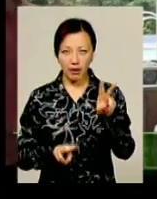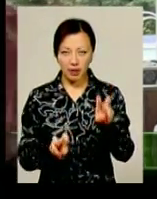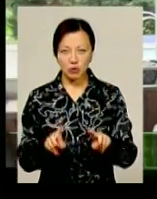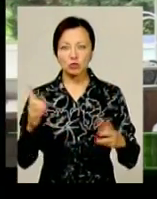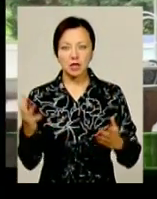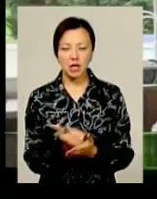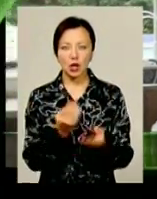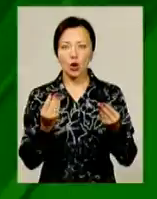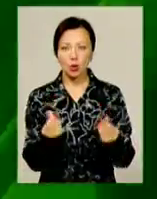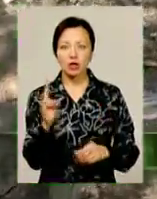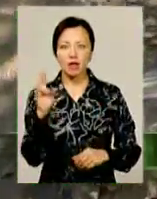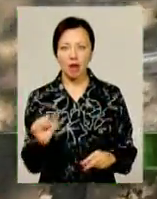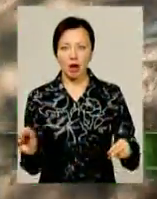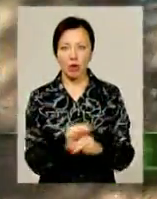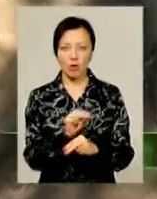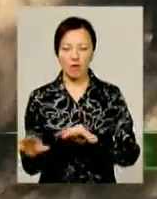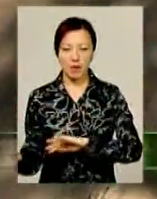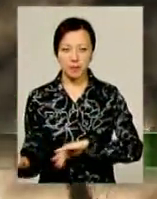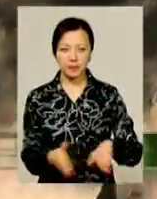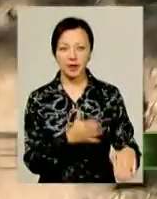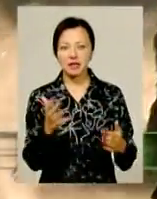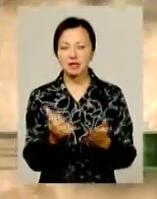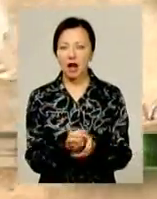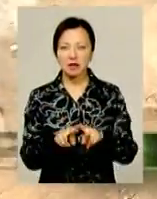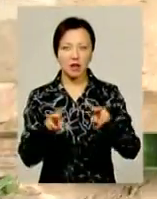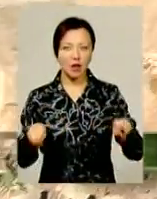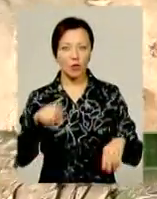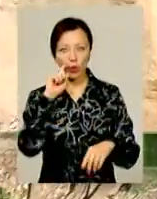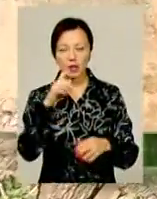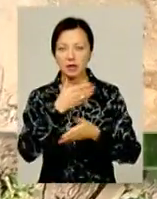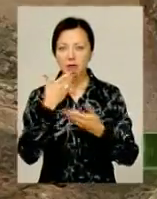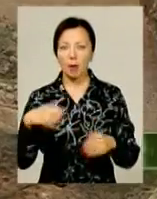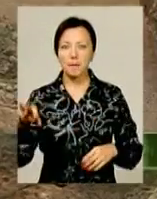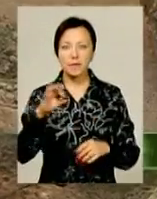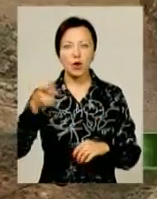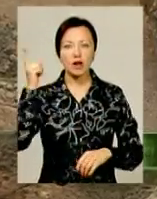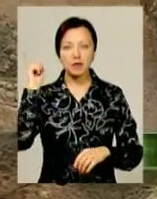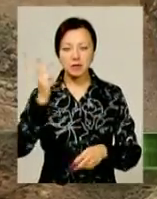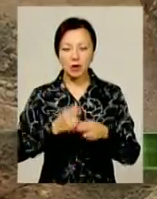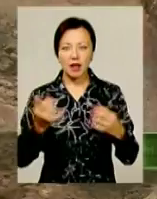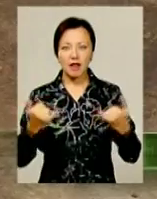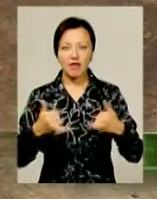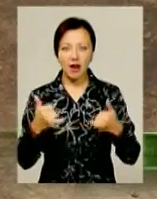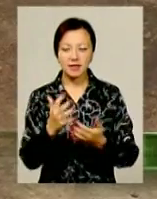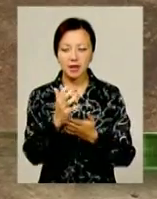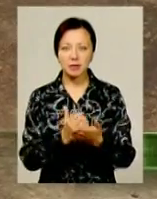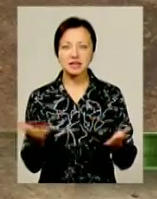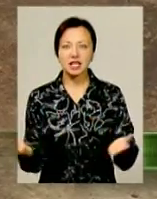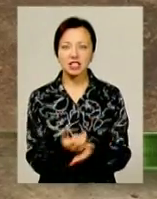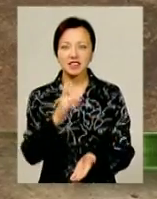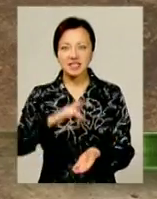дістати гроші на лікування. Знахідка, якій немає аналогів в Україні, про Трипільську ливарню та її скарби, котрі віднайшли у